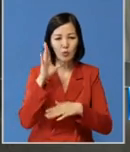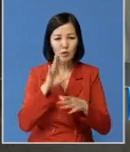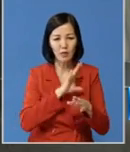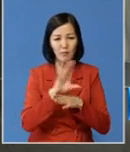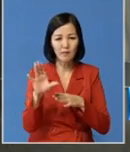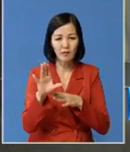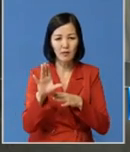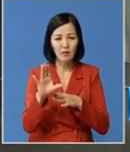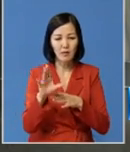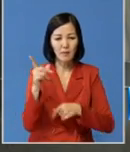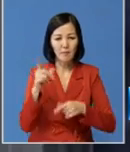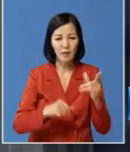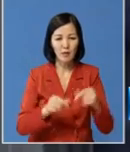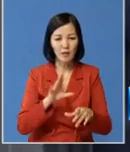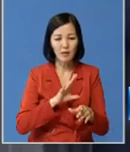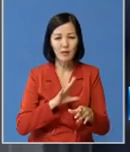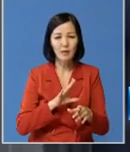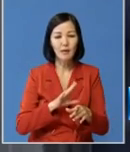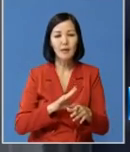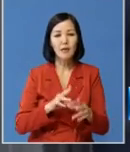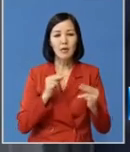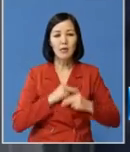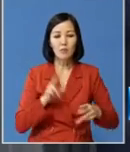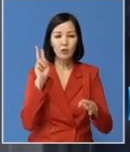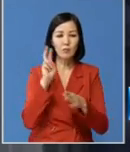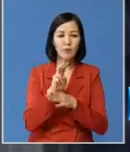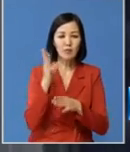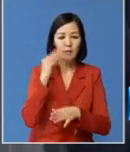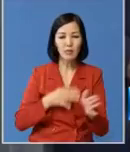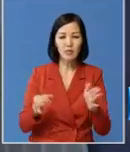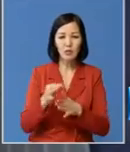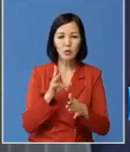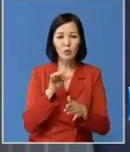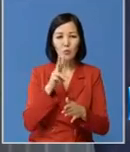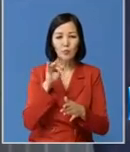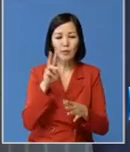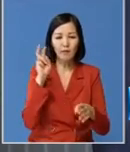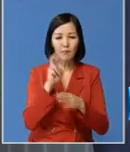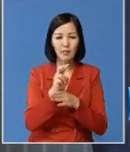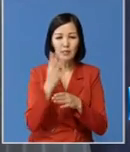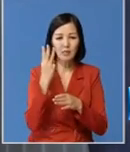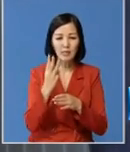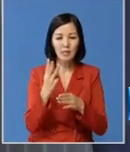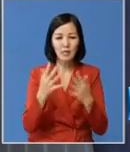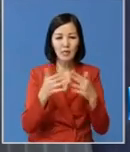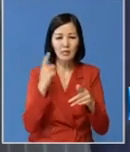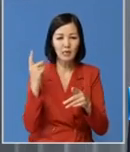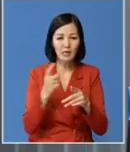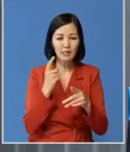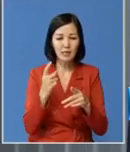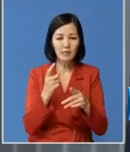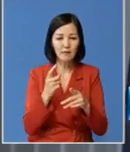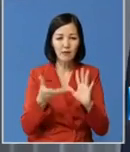отправка, транспортировка молока, отгрузка. В ходе рабочей поездки в Алматинскую область Серик Умбетов посетил три крестьянских предприятия. В